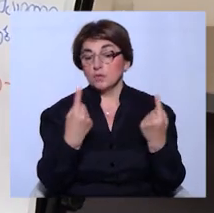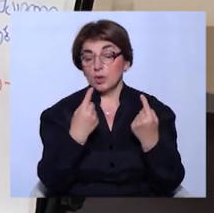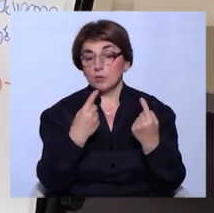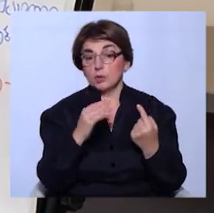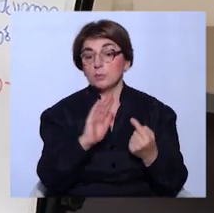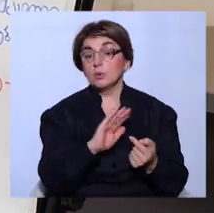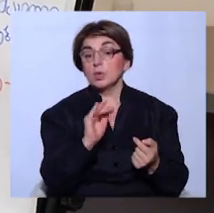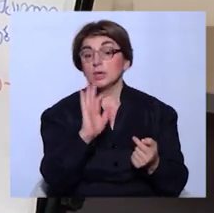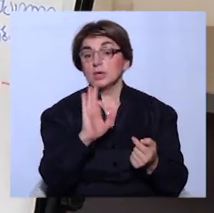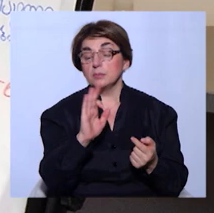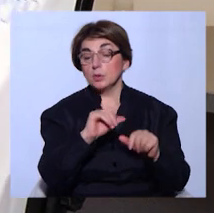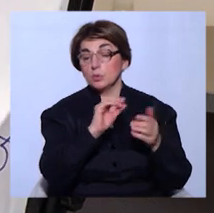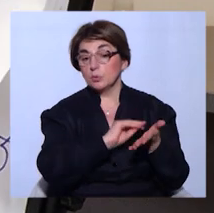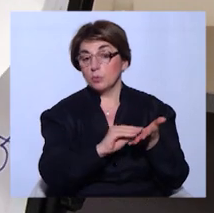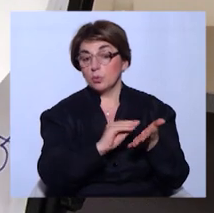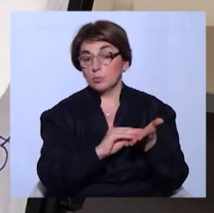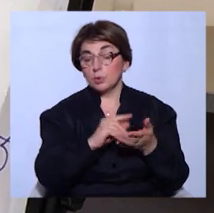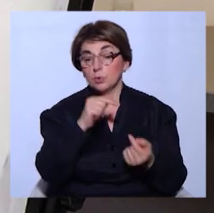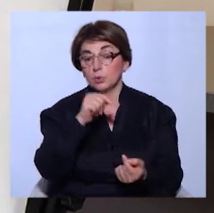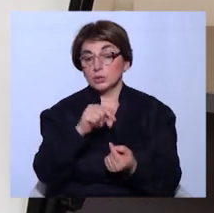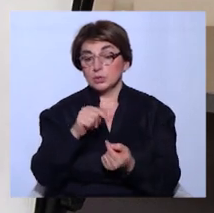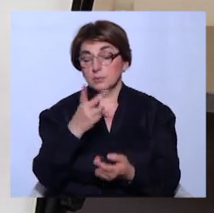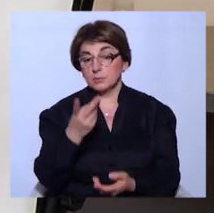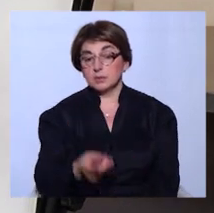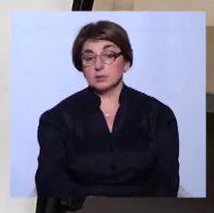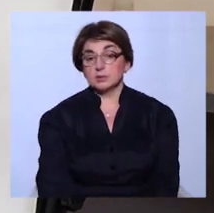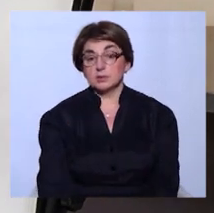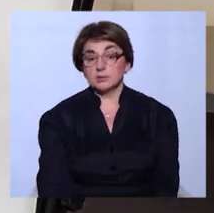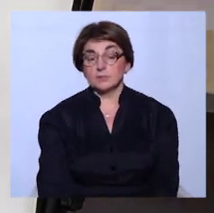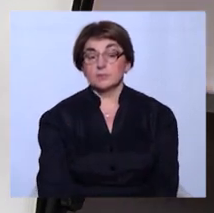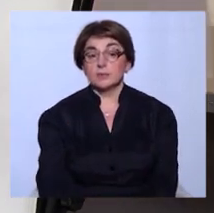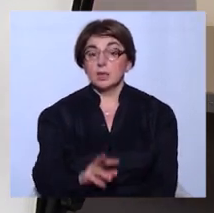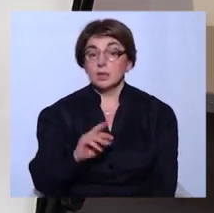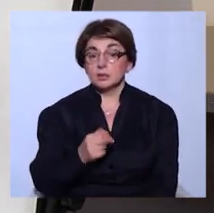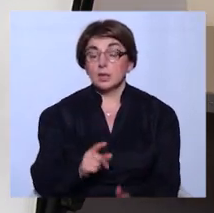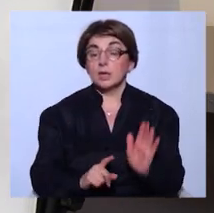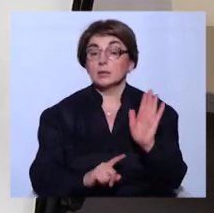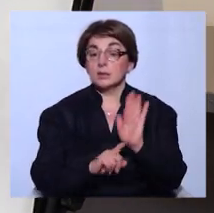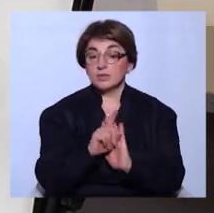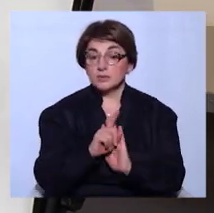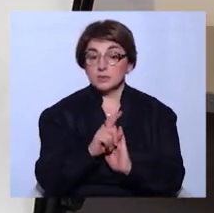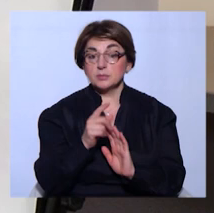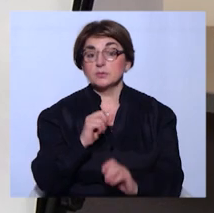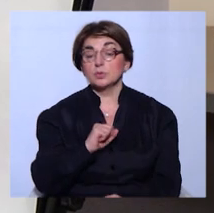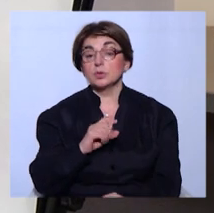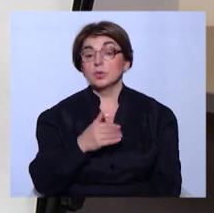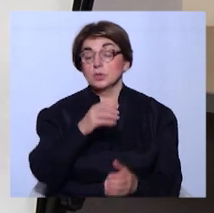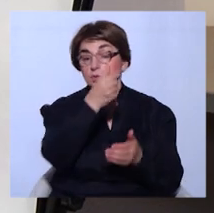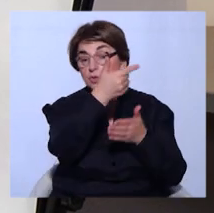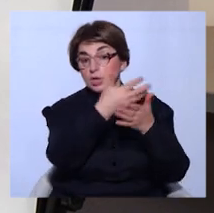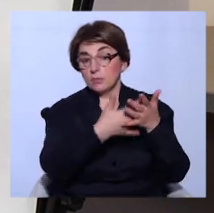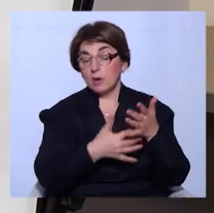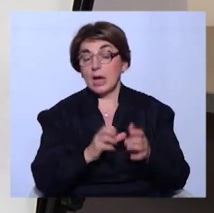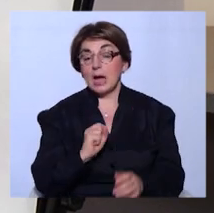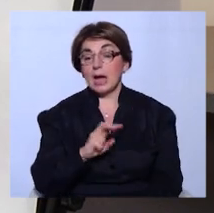ზოგადი ფორმულები. და რა თქმა უნდა, დავიწყებ განხილვას ალკანების ჰომოლოგიური რიგით.